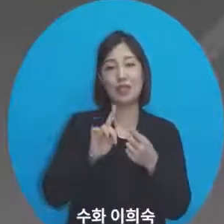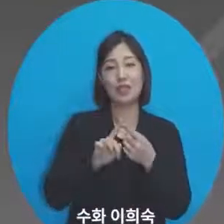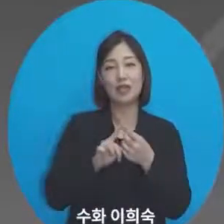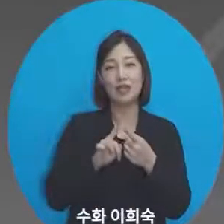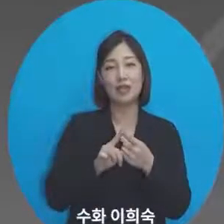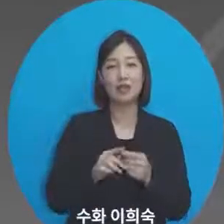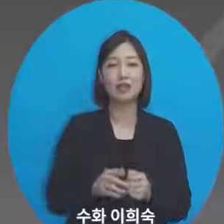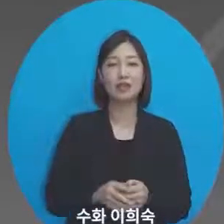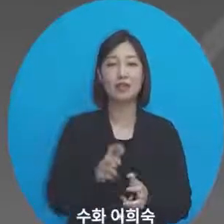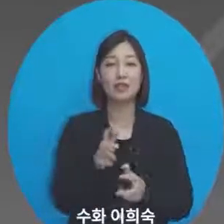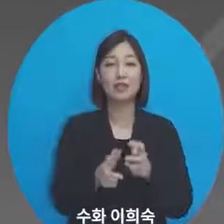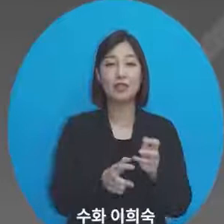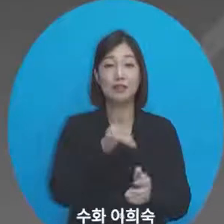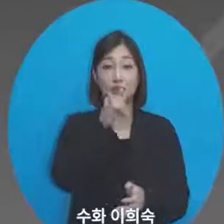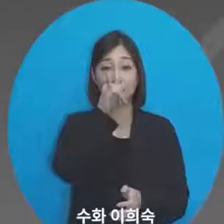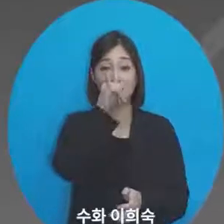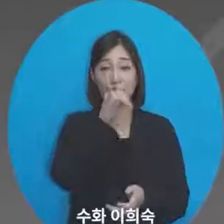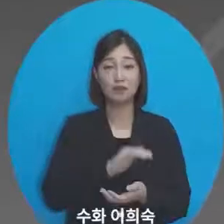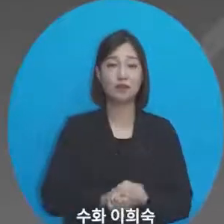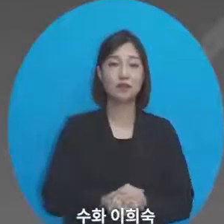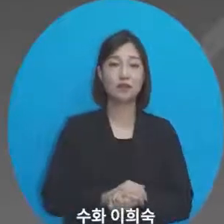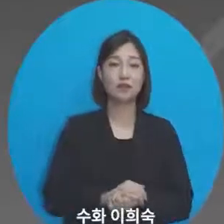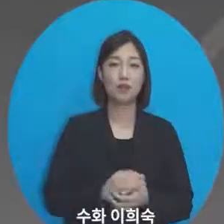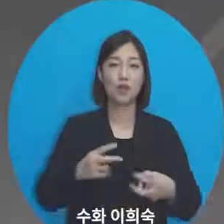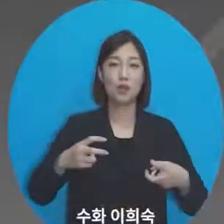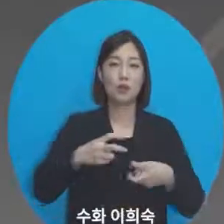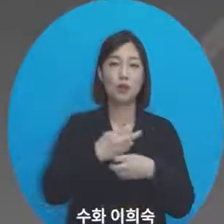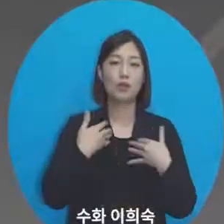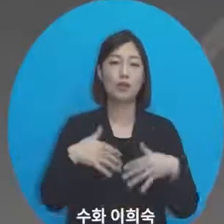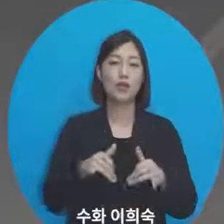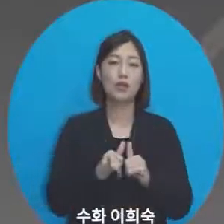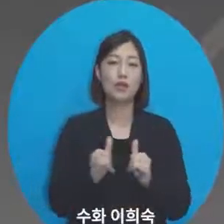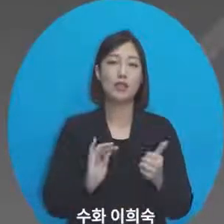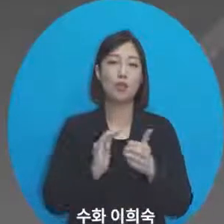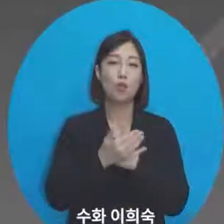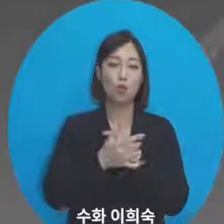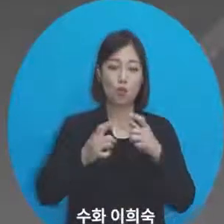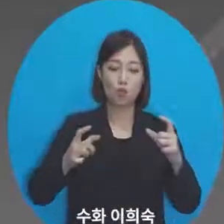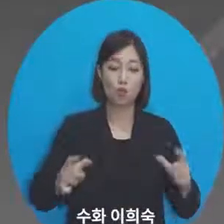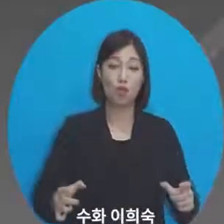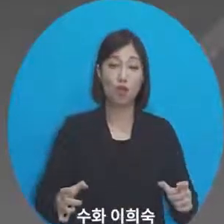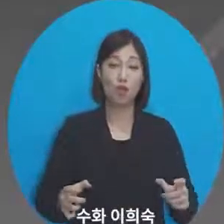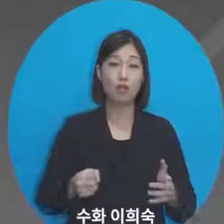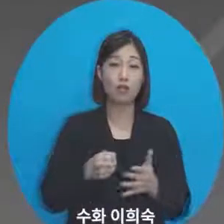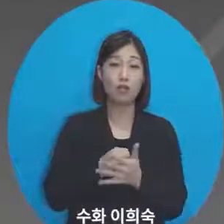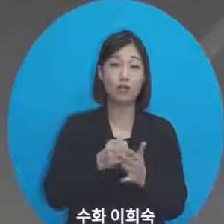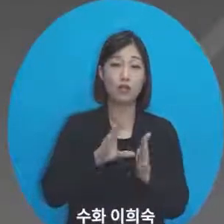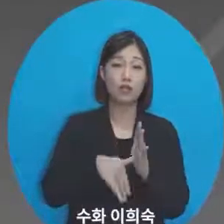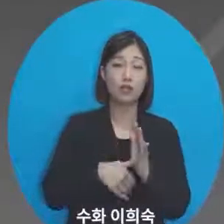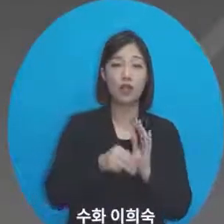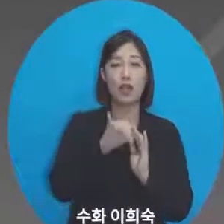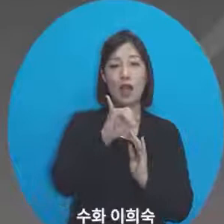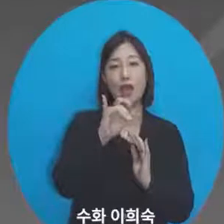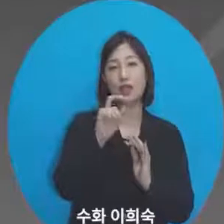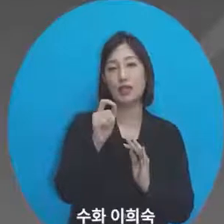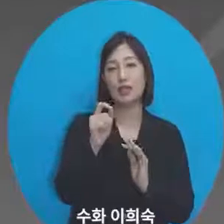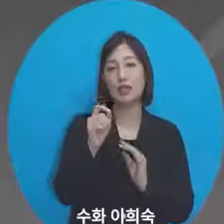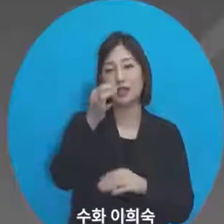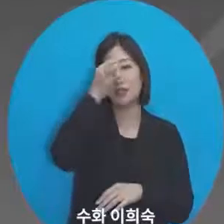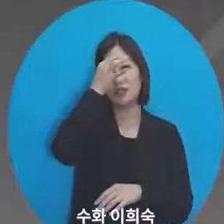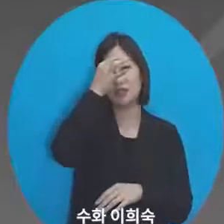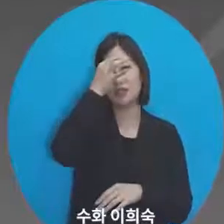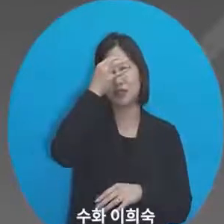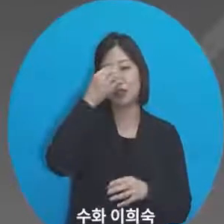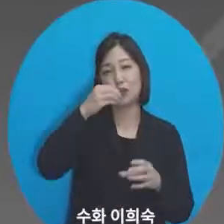있기 때문에 교통약자 보호구역 설치에 대해서 여러 가지 IT 기술을 접목한